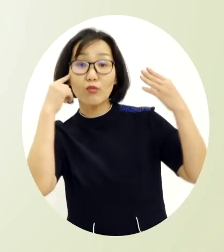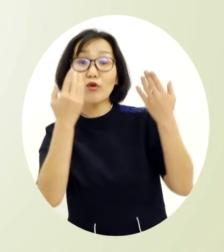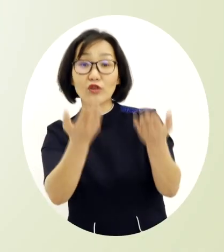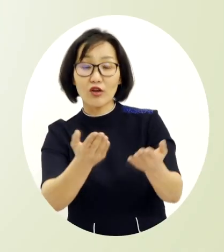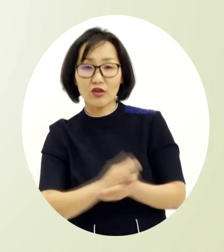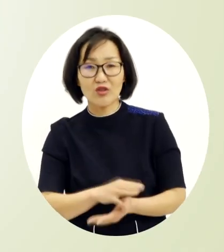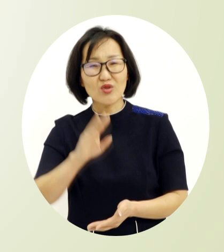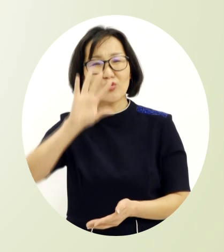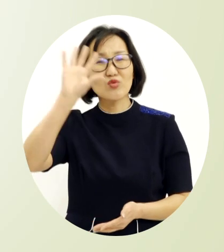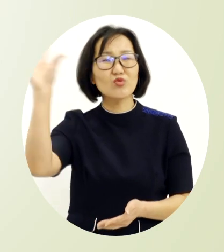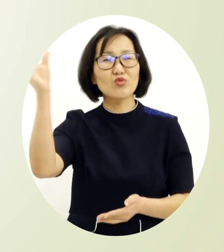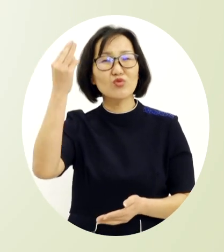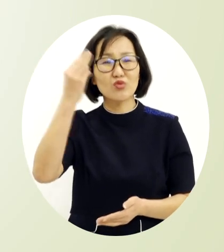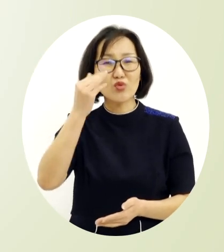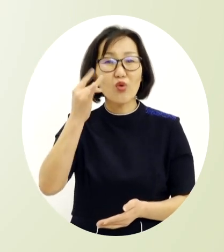Шуурга.